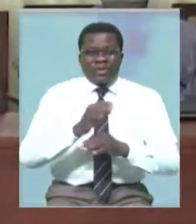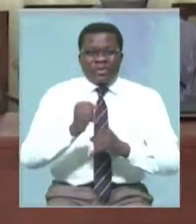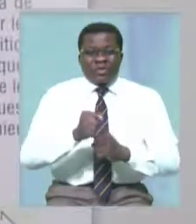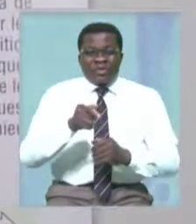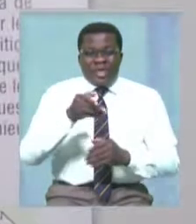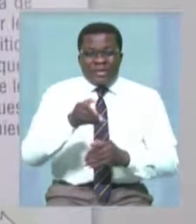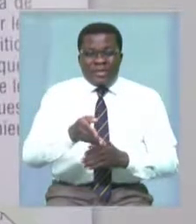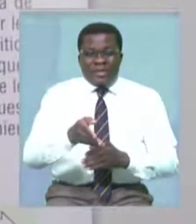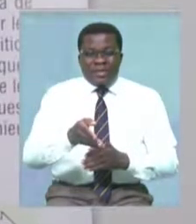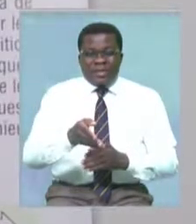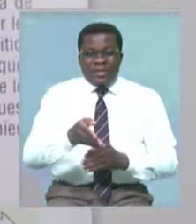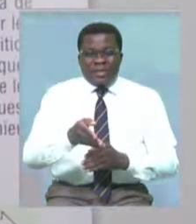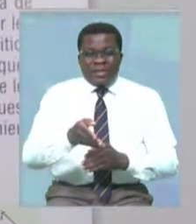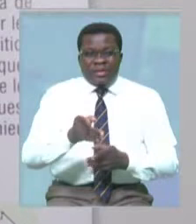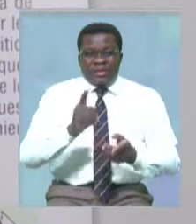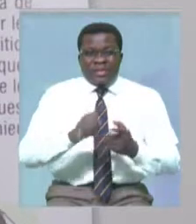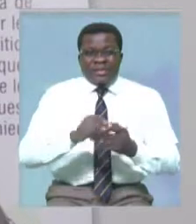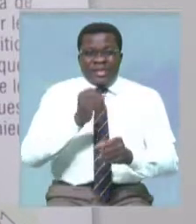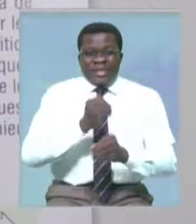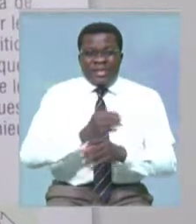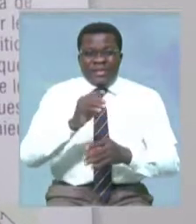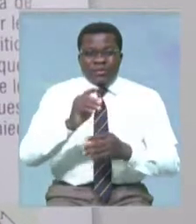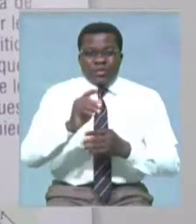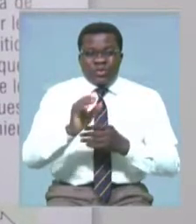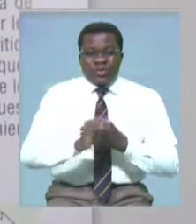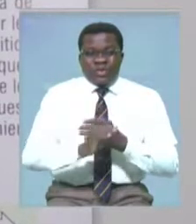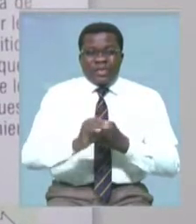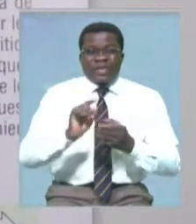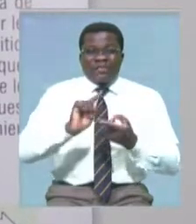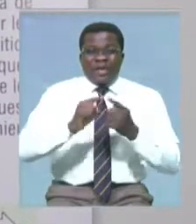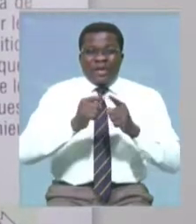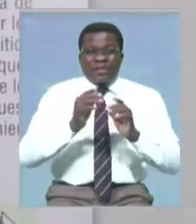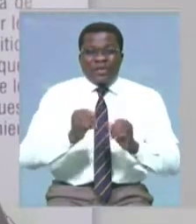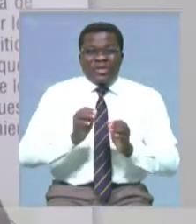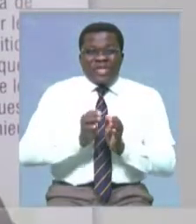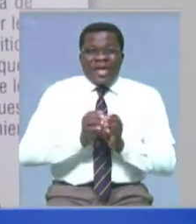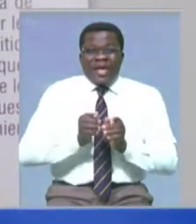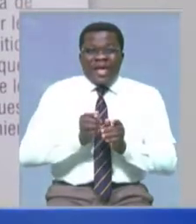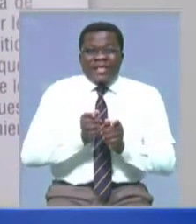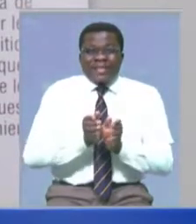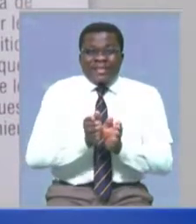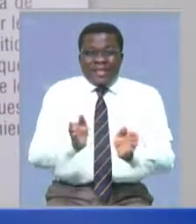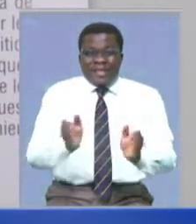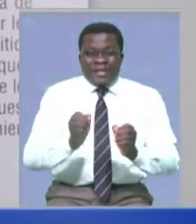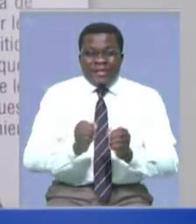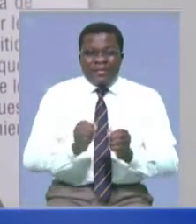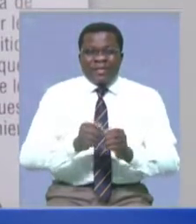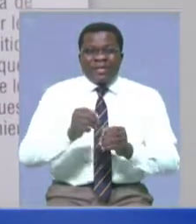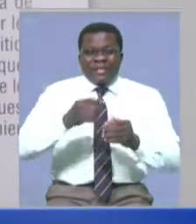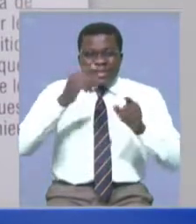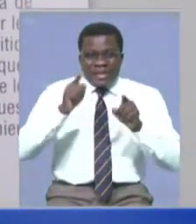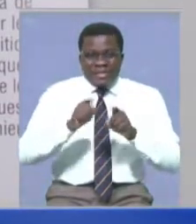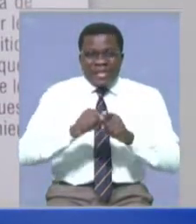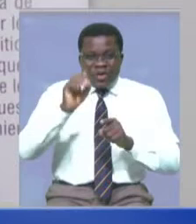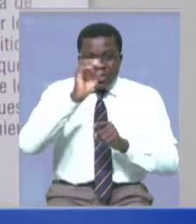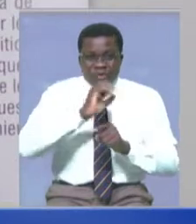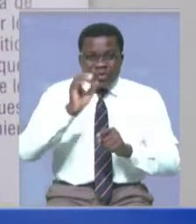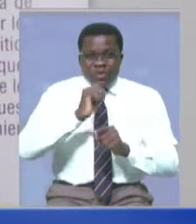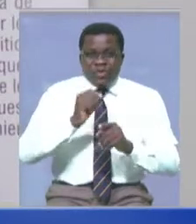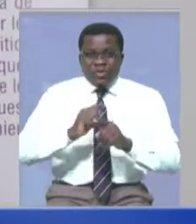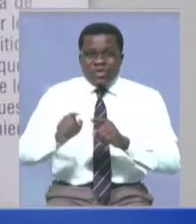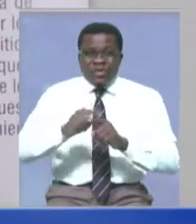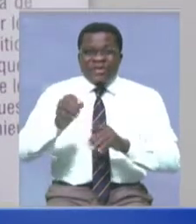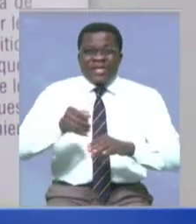ASAP, et les dispositifs en partenariat en général, ce sont des consortiums de chercheurs de